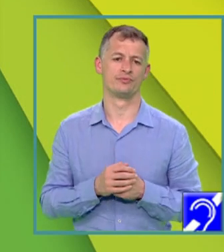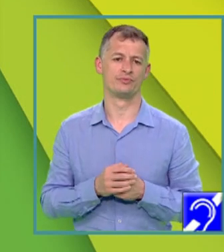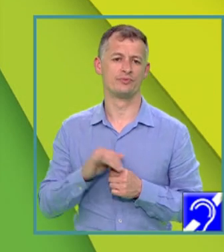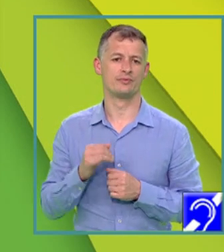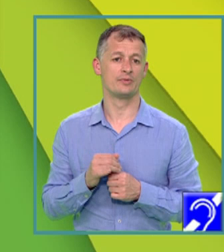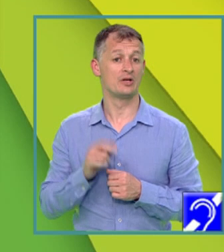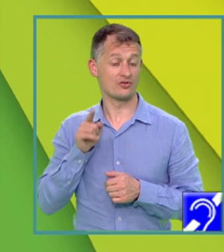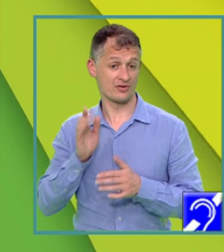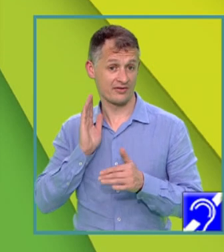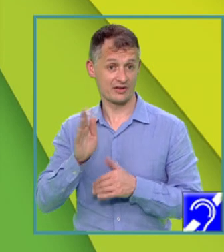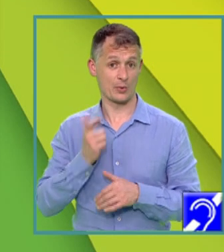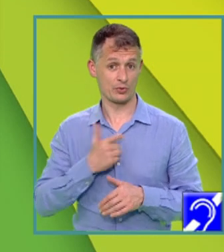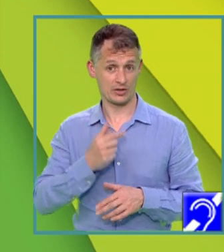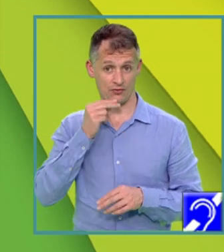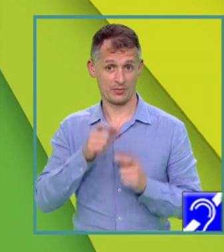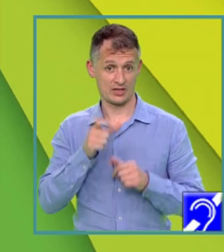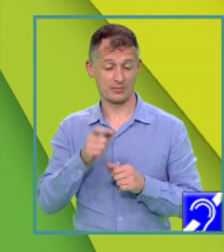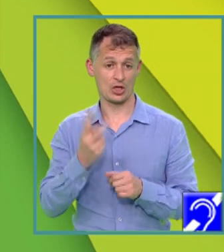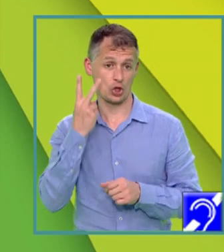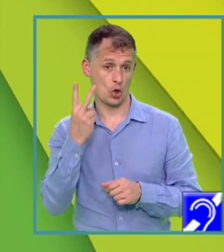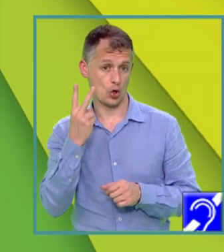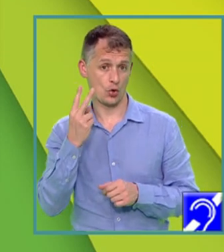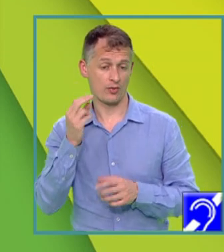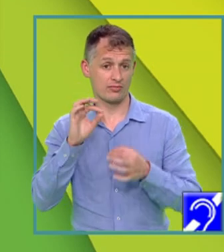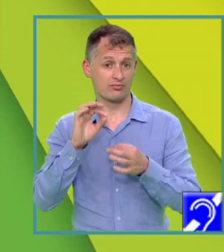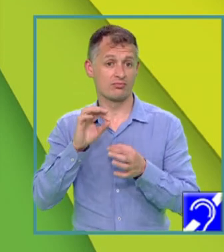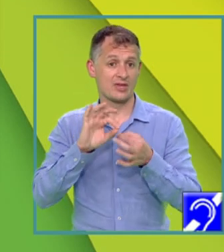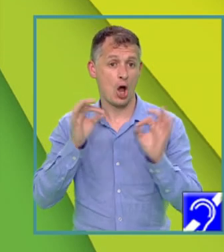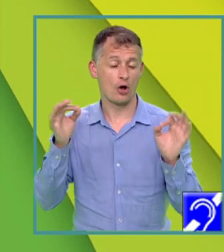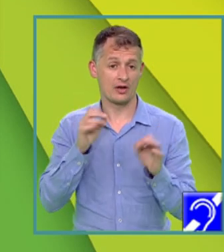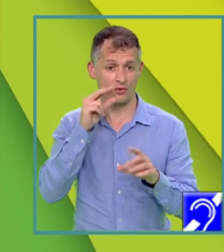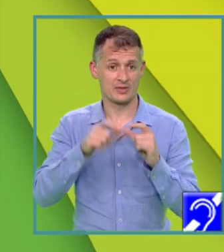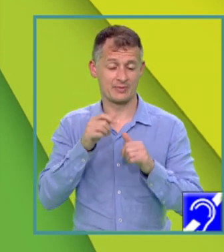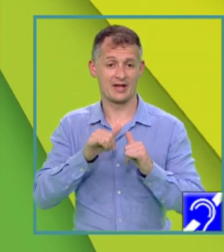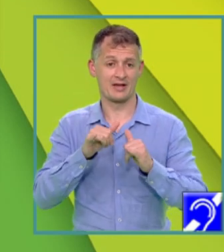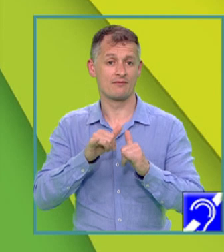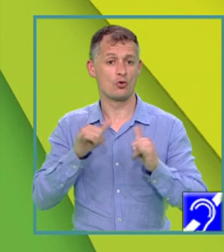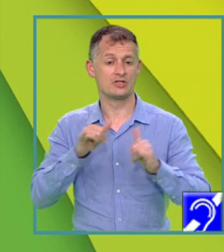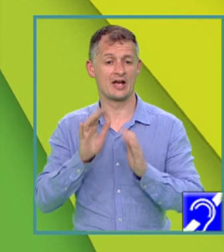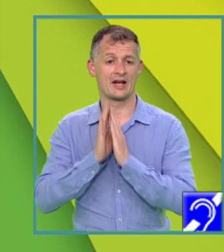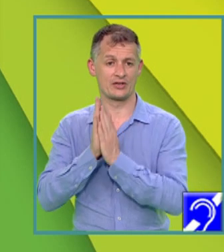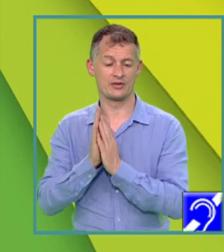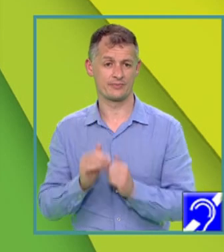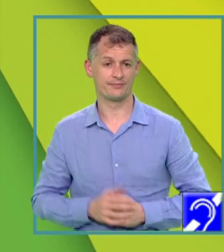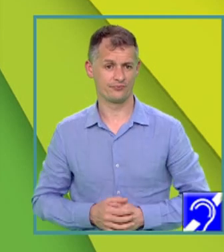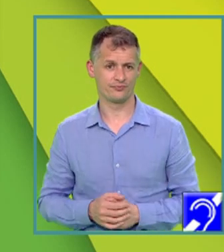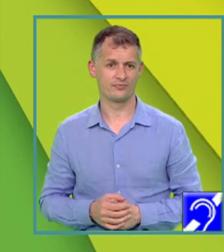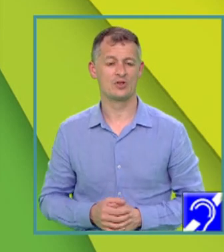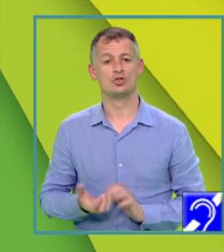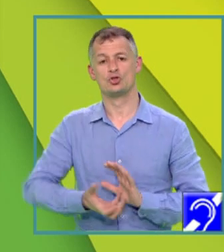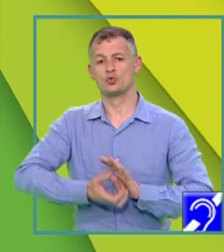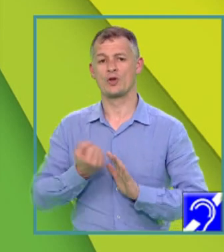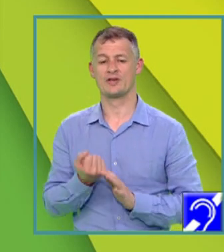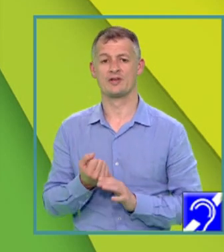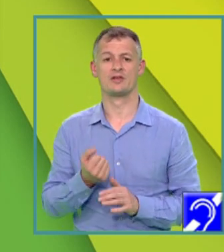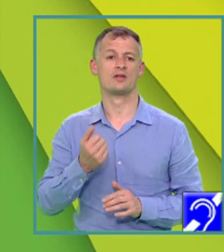această direcție putem să enunțăm două teorii care fac referire la evoluția religiei. Prima, scoasă în evidență de către